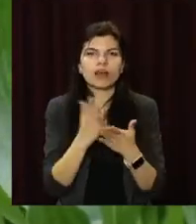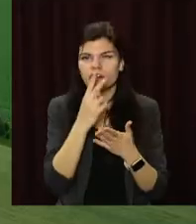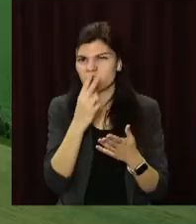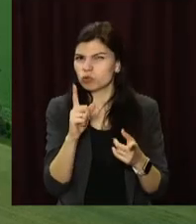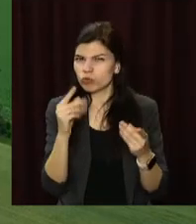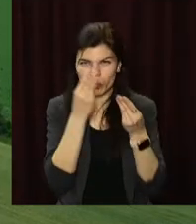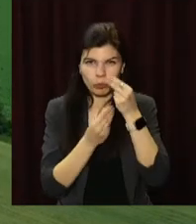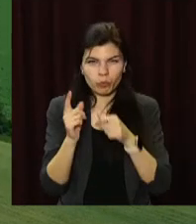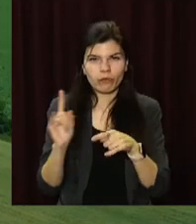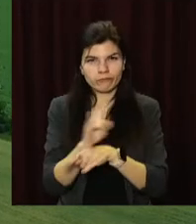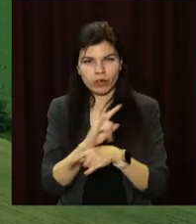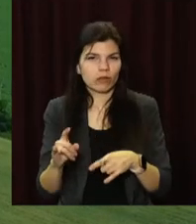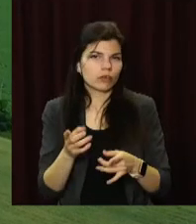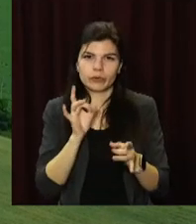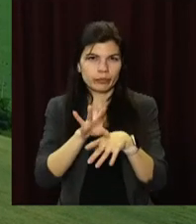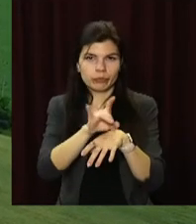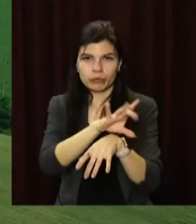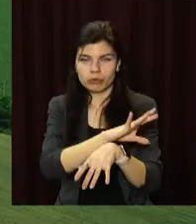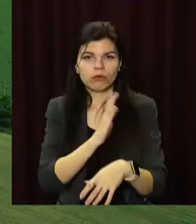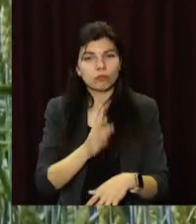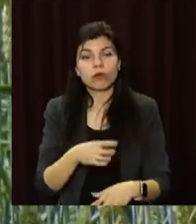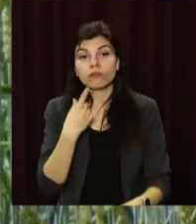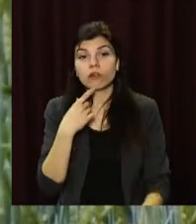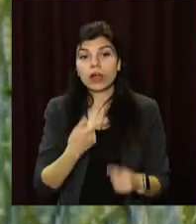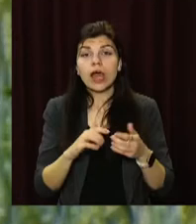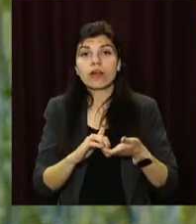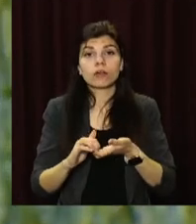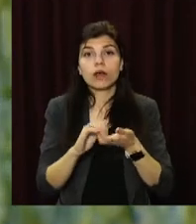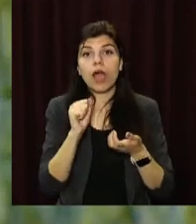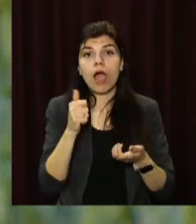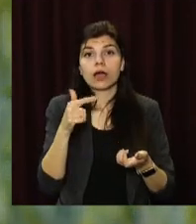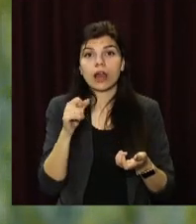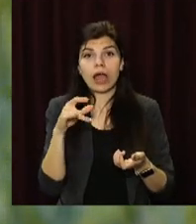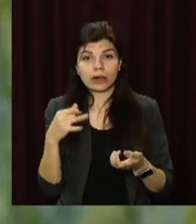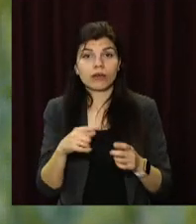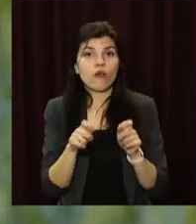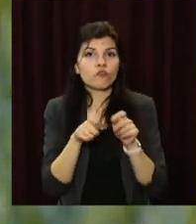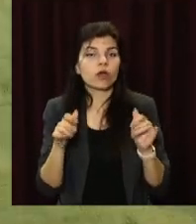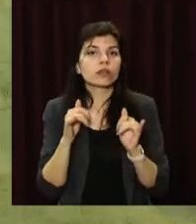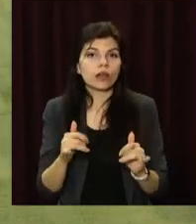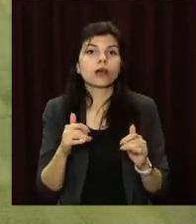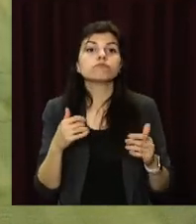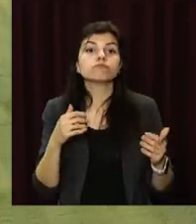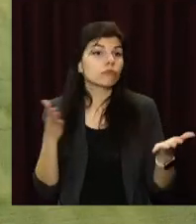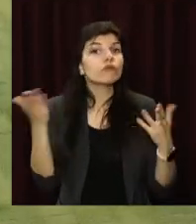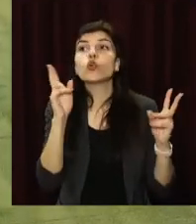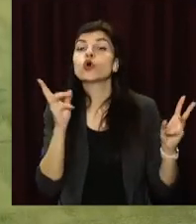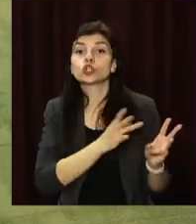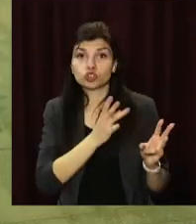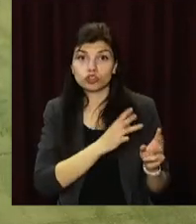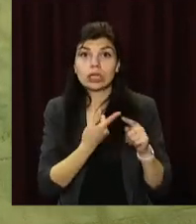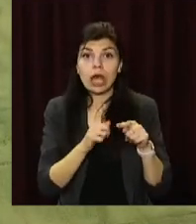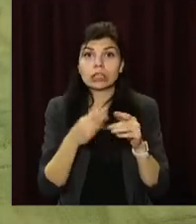эффективности. Розвиток та підтримка агробізнесу. В Асоціації аграріїв Придніпров'я відкриті для співпраці з усіма, хто розділяє